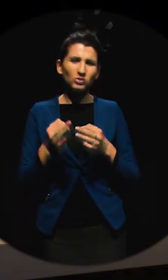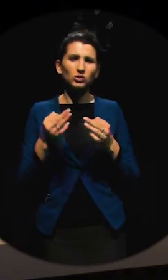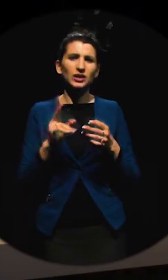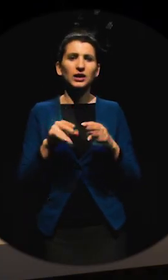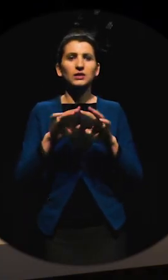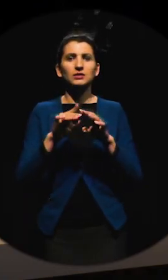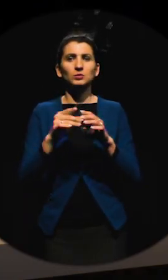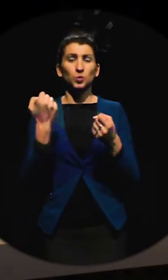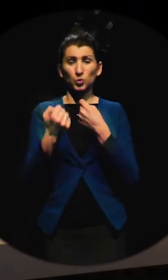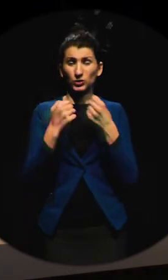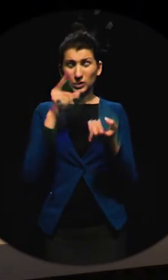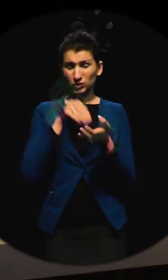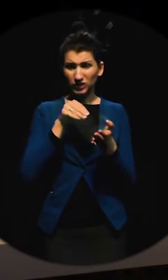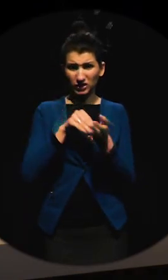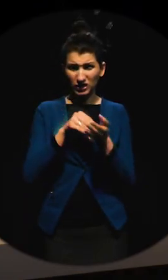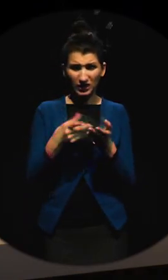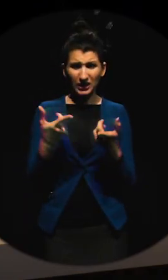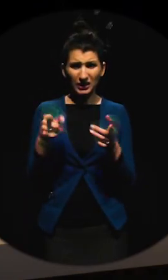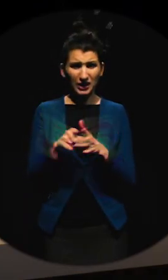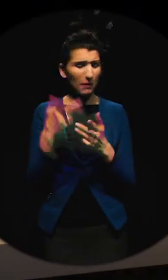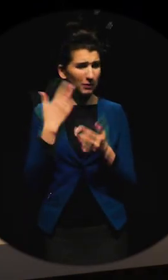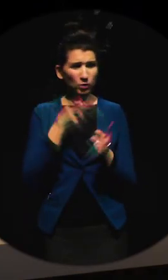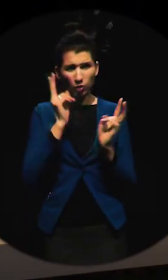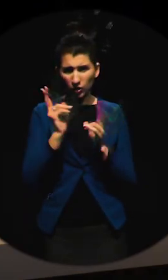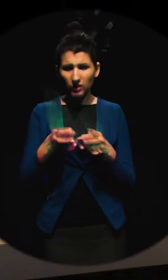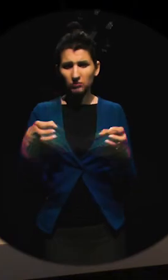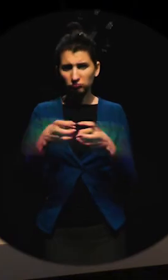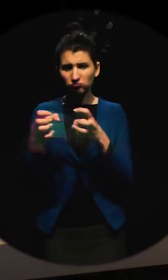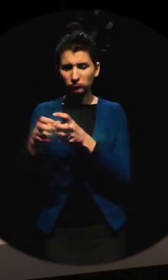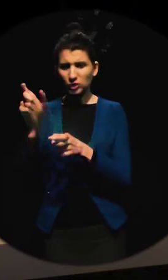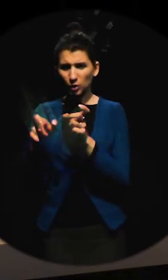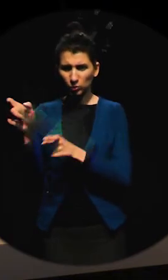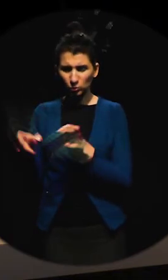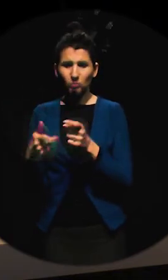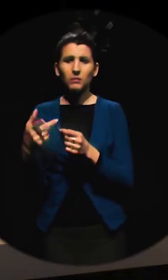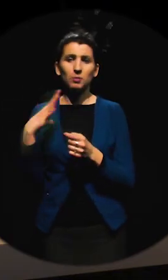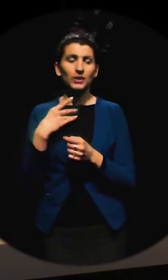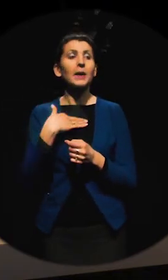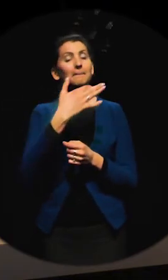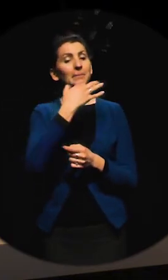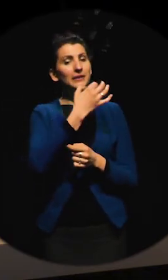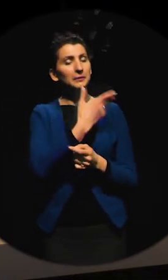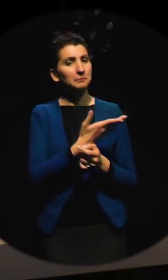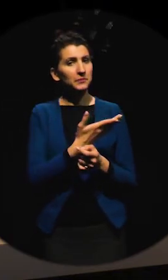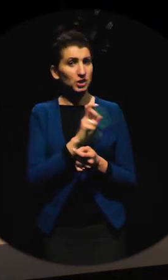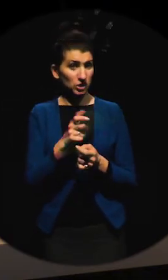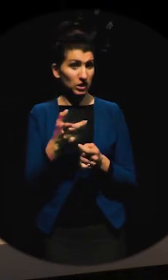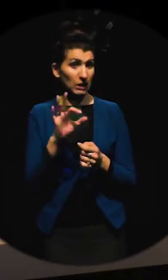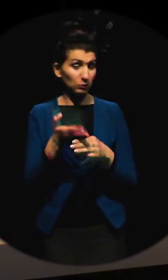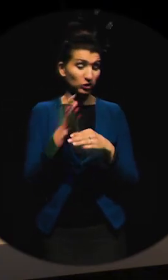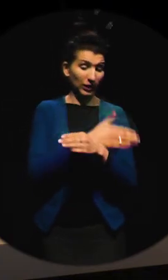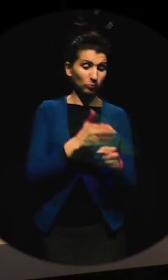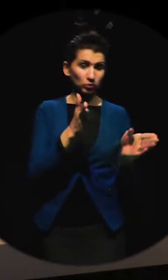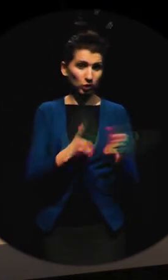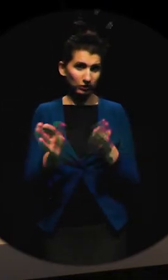bardzo traumatyczne i trudne doświadczenie dla bardzo konkretnych osób, które tam były. Stąd moje pytanie, czy przygotowując spektakl